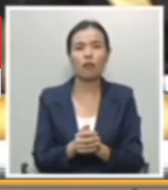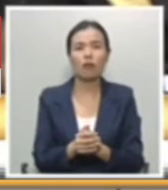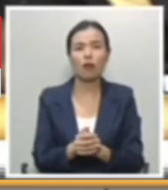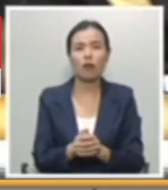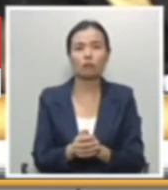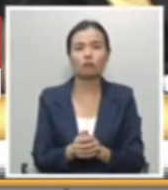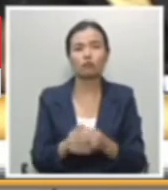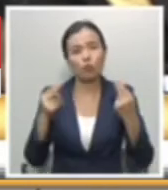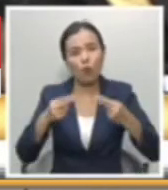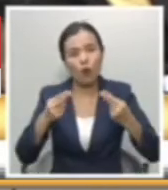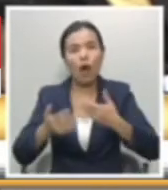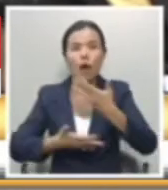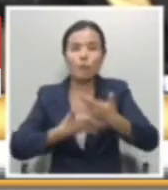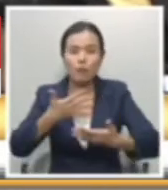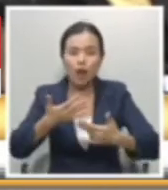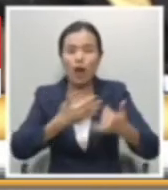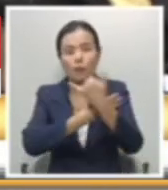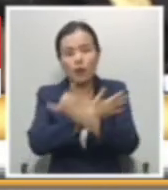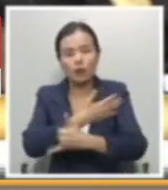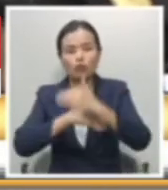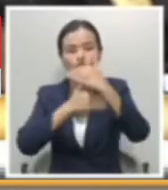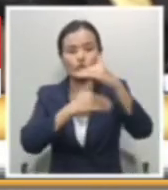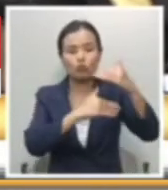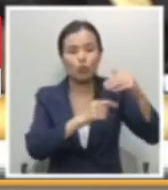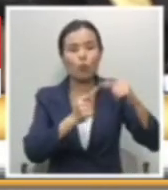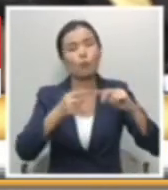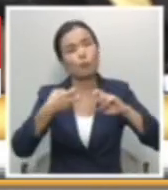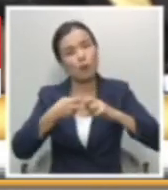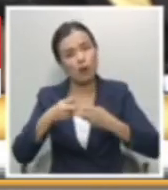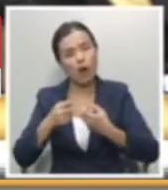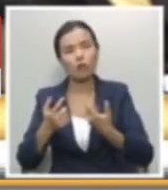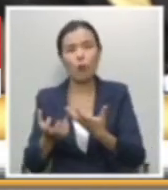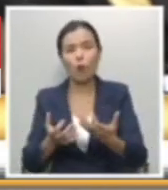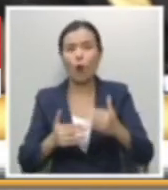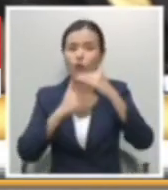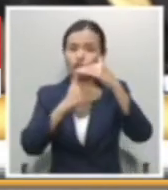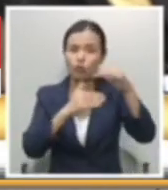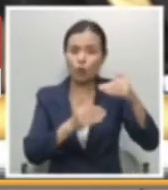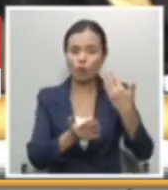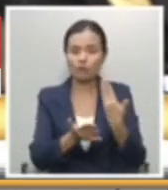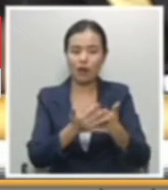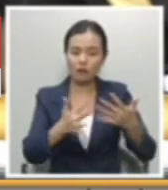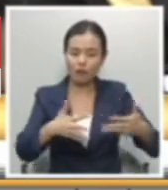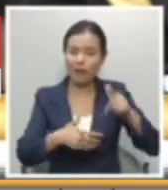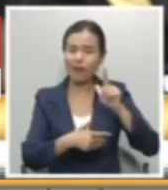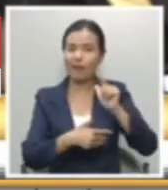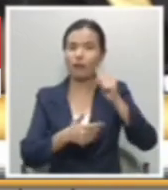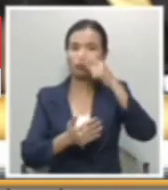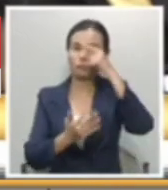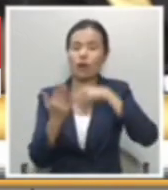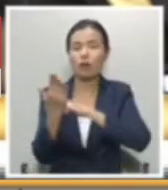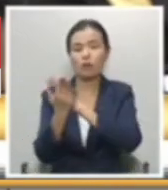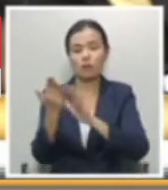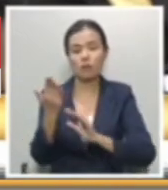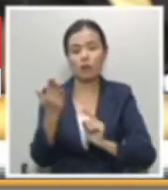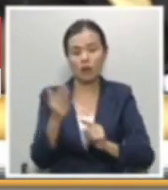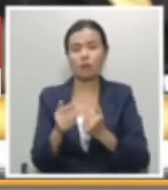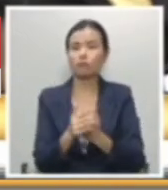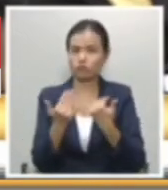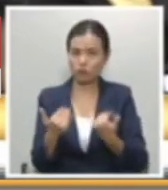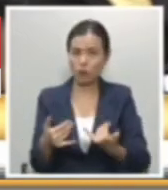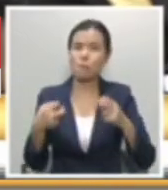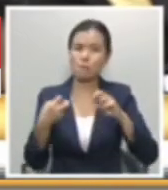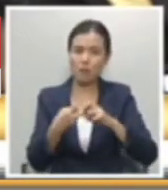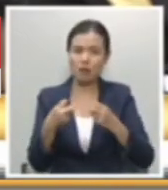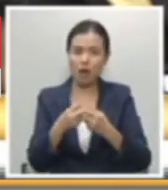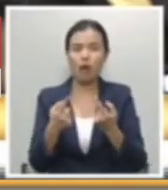ค้าระหว่างประเทศมีปัญหาการส่งออกเป็นรายได้หลักของประเทศก็มีปัญหาส